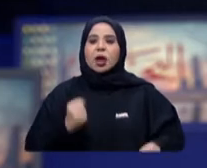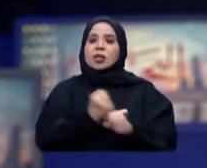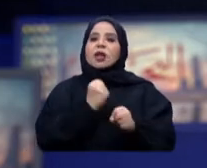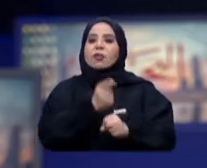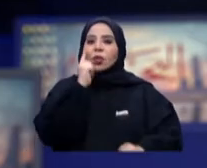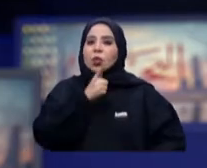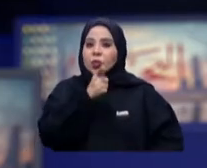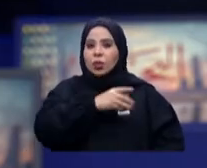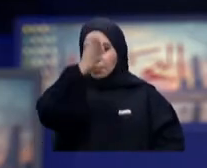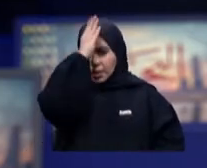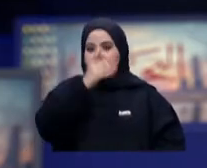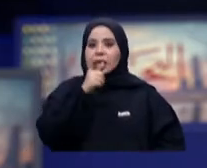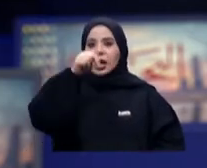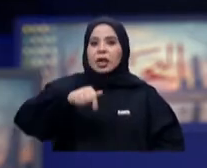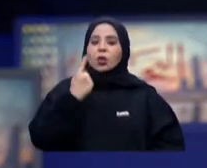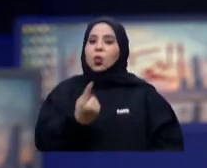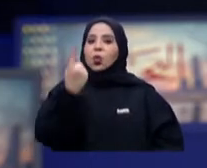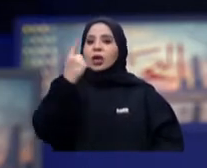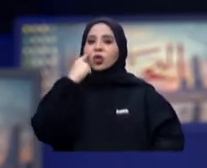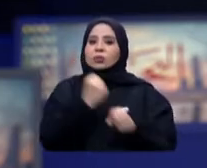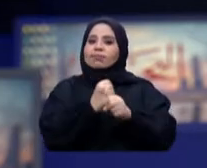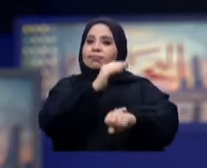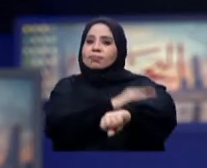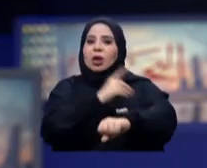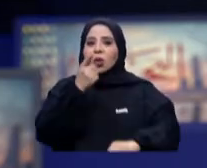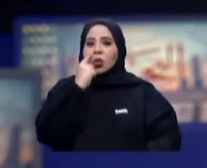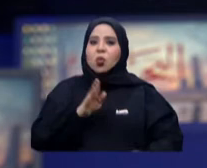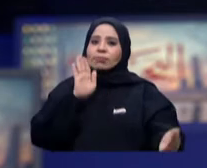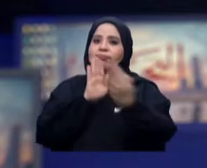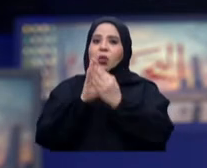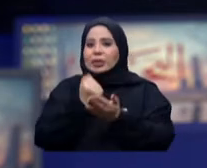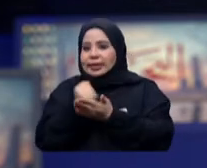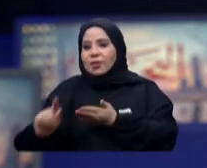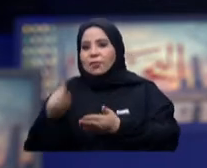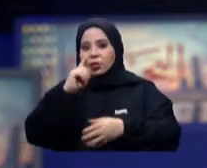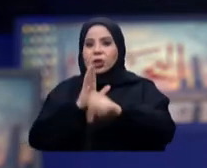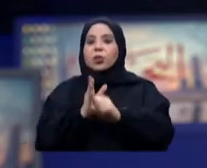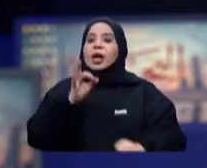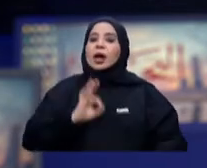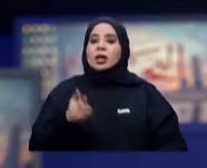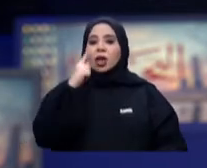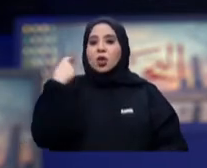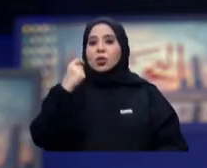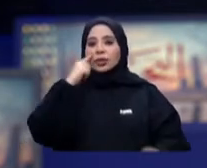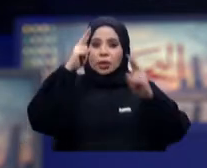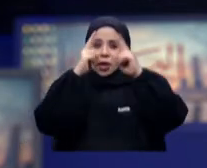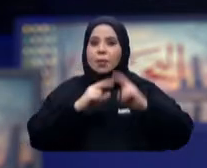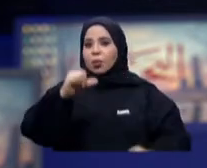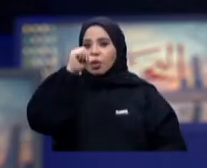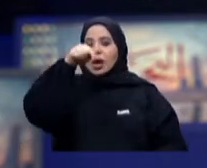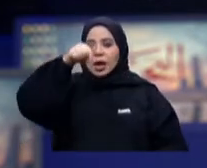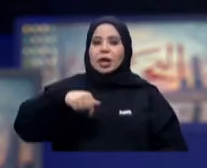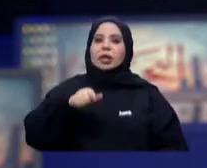تنفيذا للتوجيهات الملكية السامية بتوحيد الجهود لمواجهة انعكاسات فيروس كورونا، أكد وزير شؤون الكهرباء